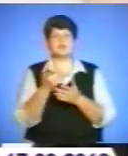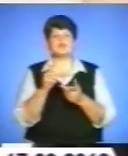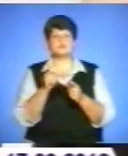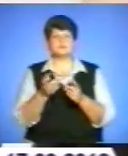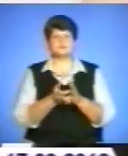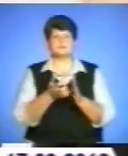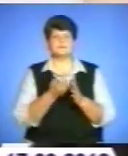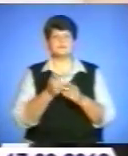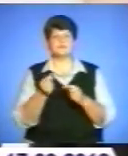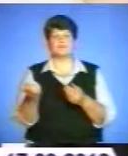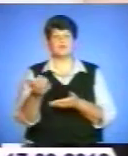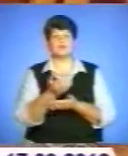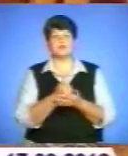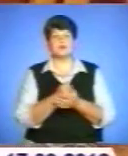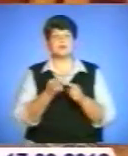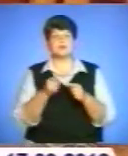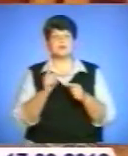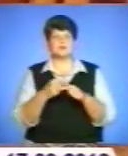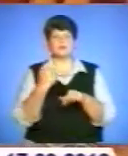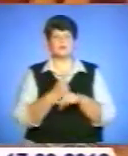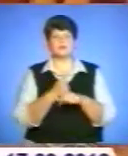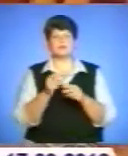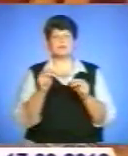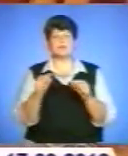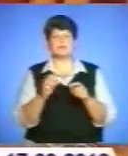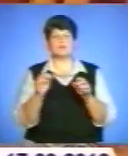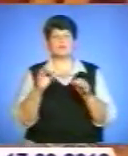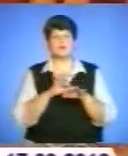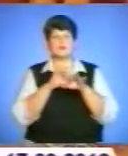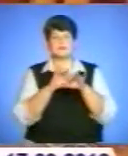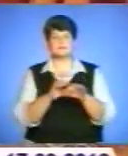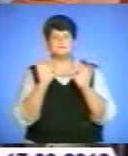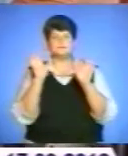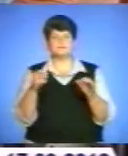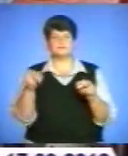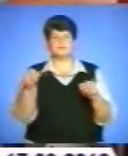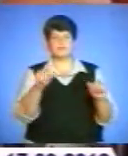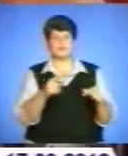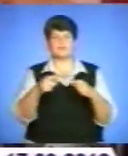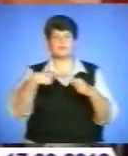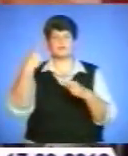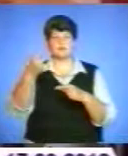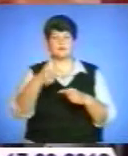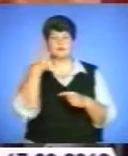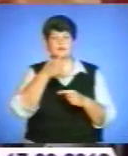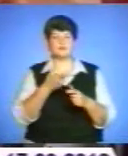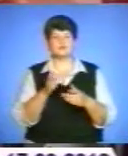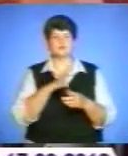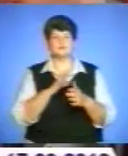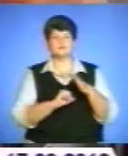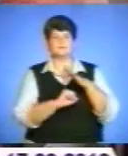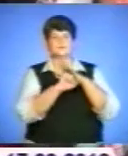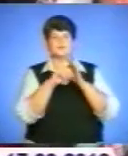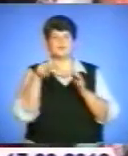врожаю. Нині головне завдання – в оптимальні сроки провести сівбу озимих зернових, щоб закласти надійну основу врожаю 2013